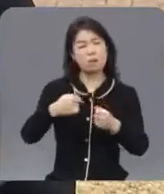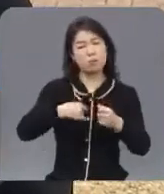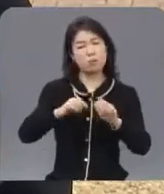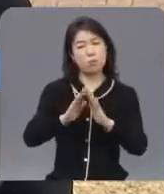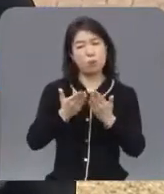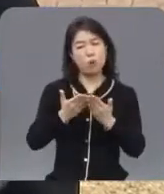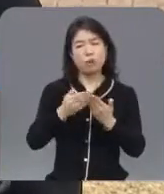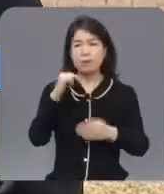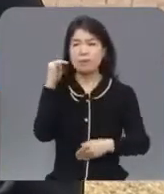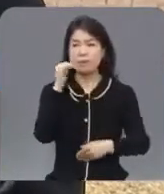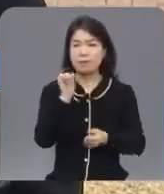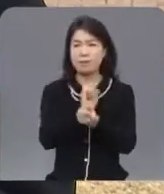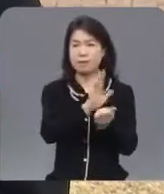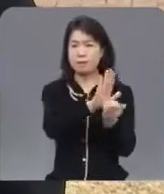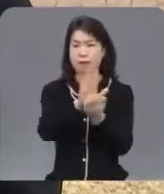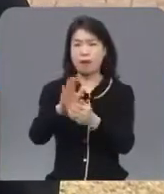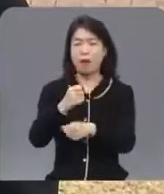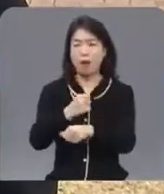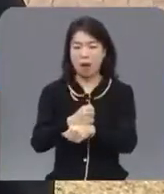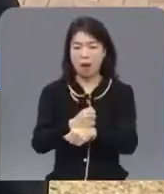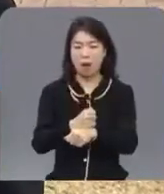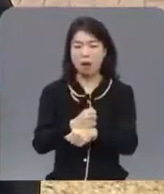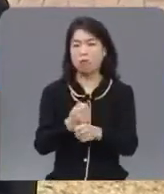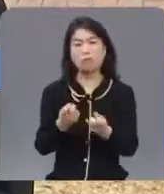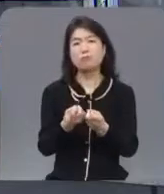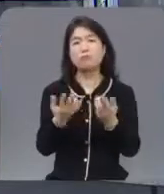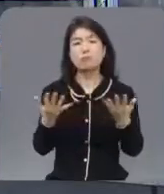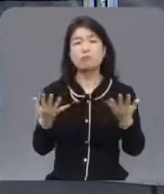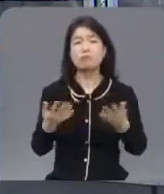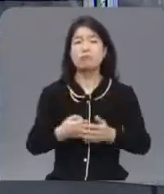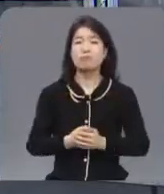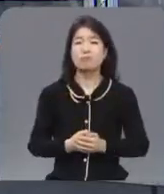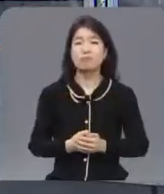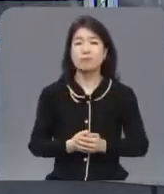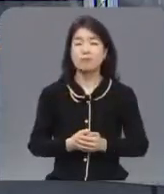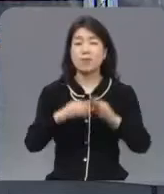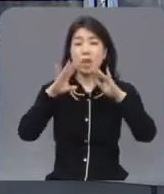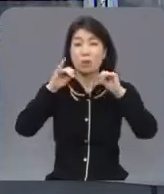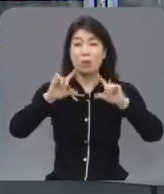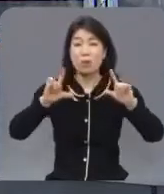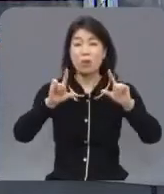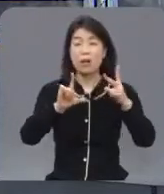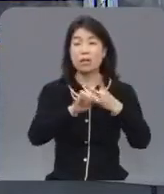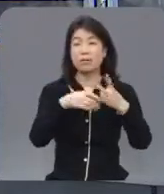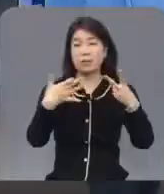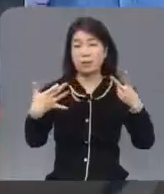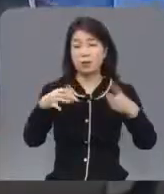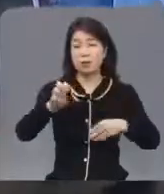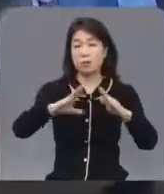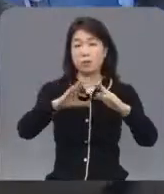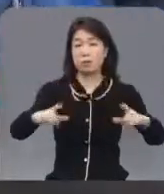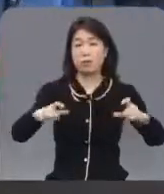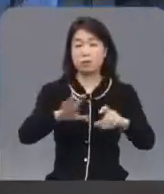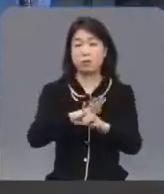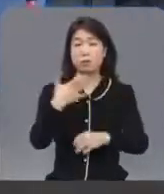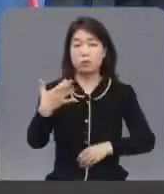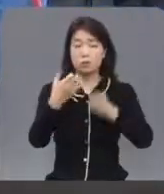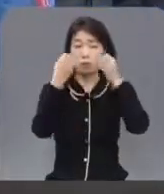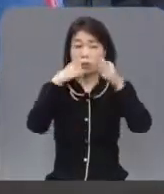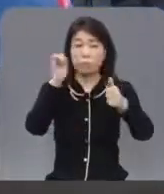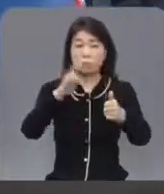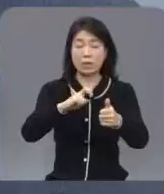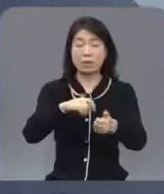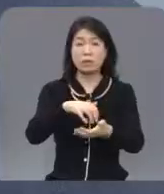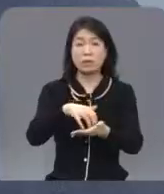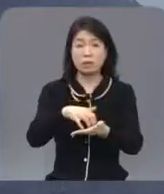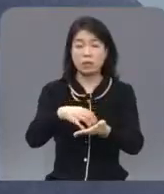철저하게 황하고 이렇게나 가져주고 그믐 토요일인 지난 19일 광주와 전남의 크로나 애구 신규 확진